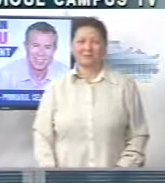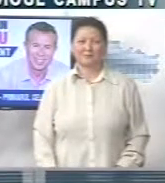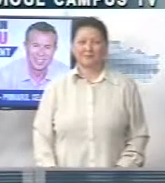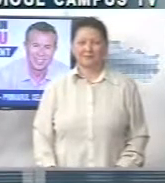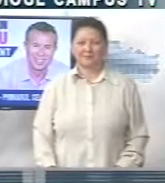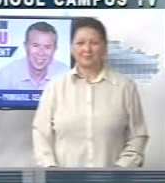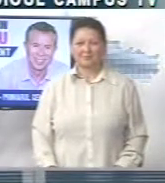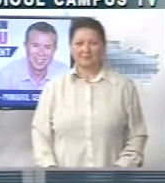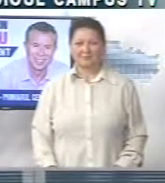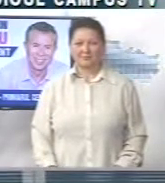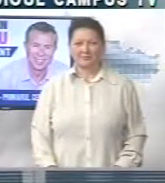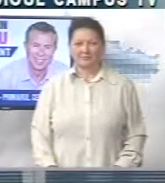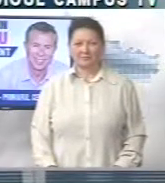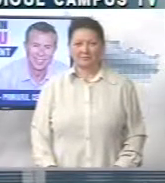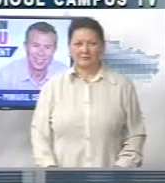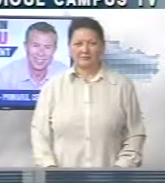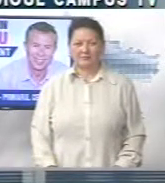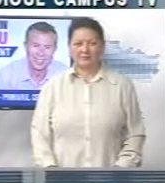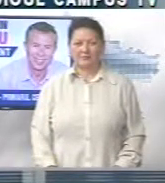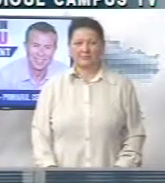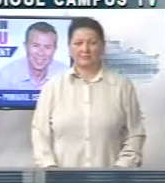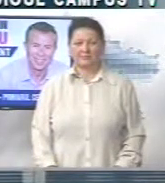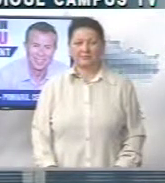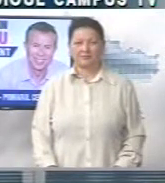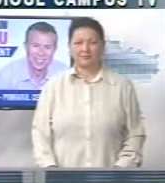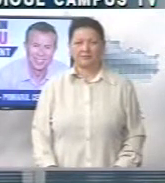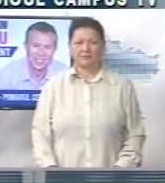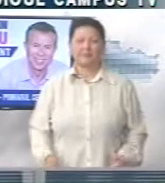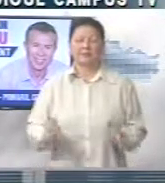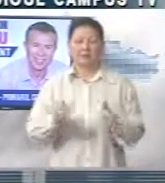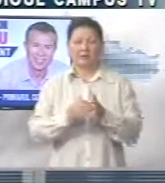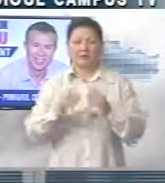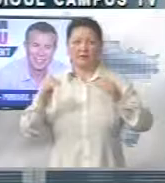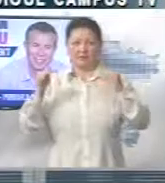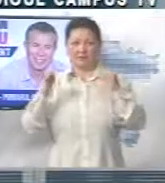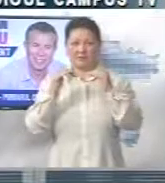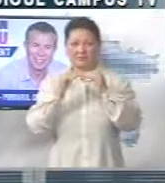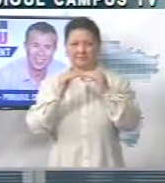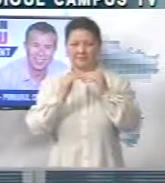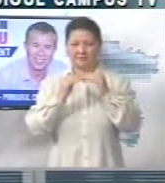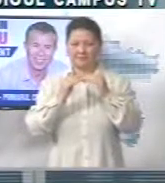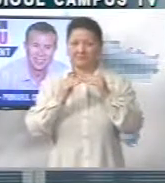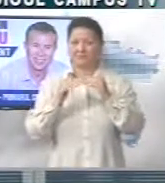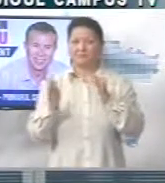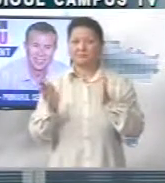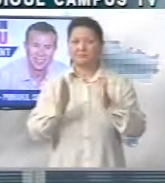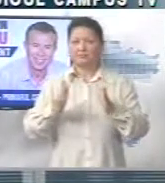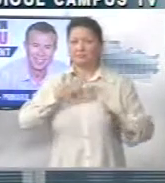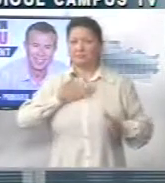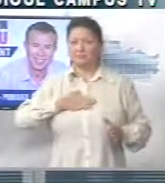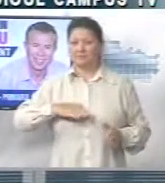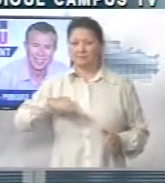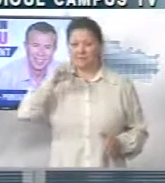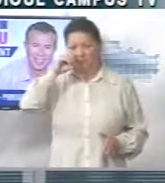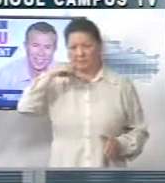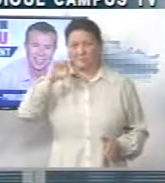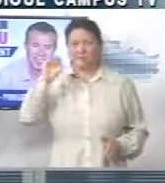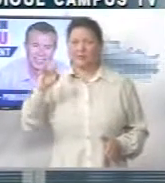pe necesitățile orașului. Trebuie să existe un astfel de echilibru între ceea ce își doresc oamenii și nevoile